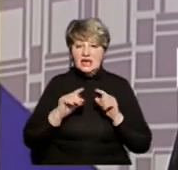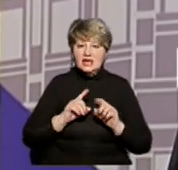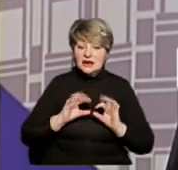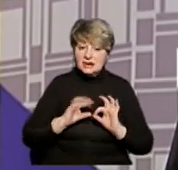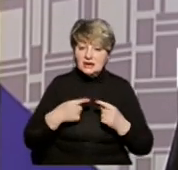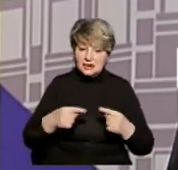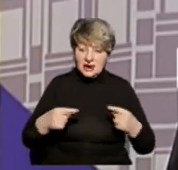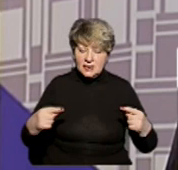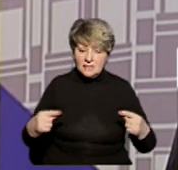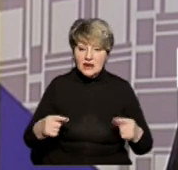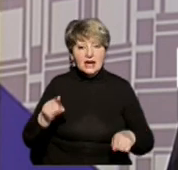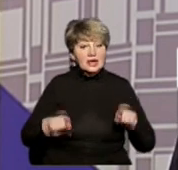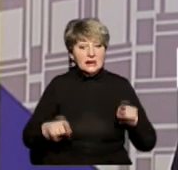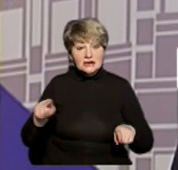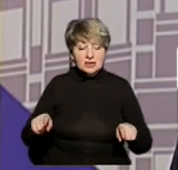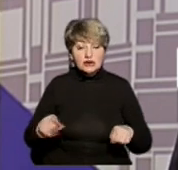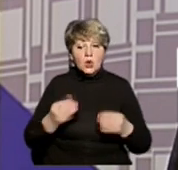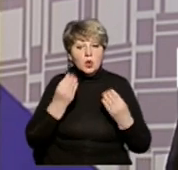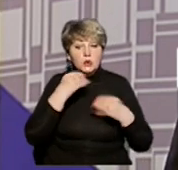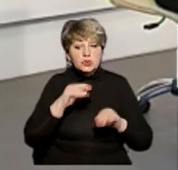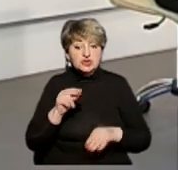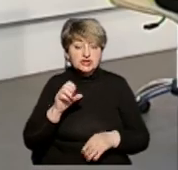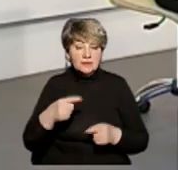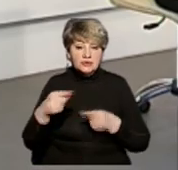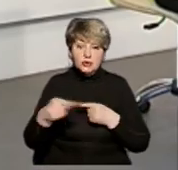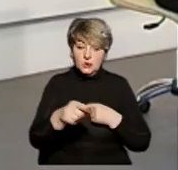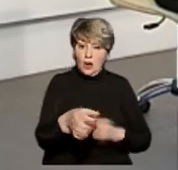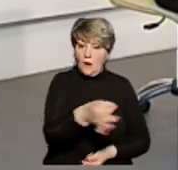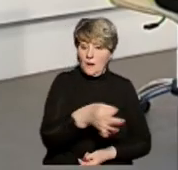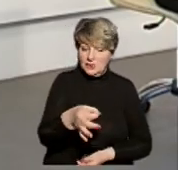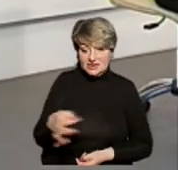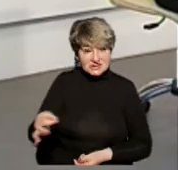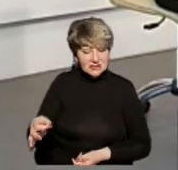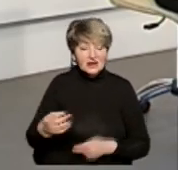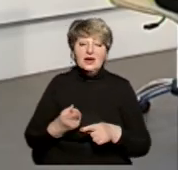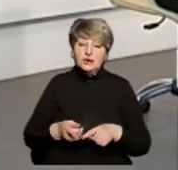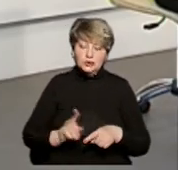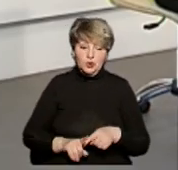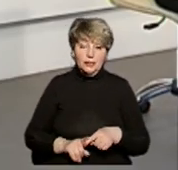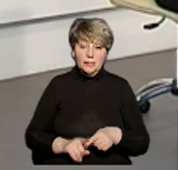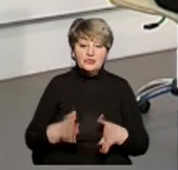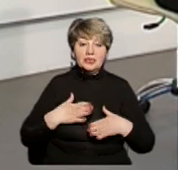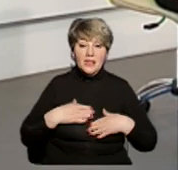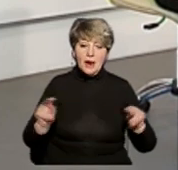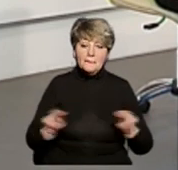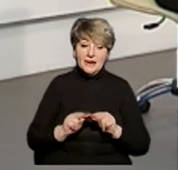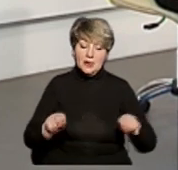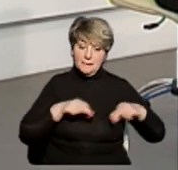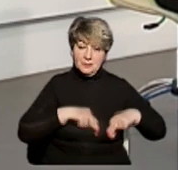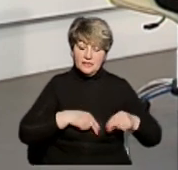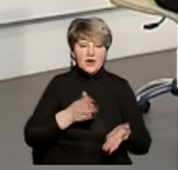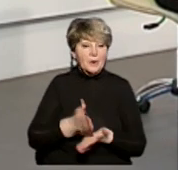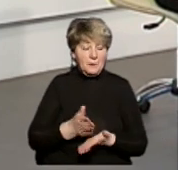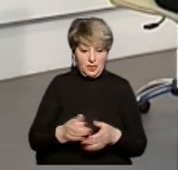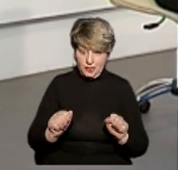методичного інколи на голову краще, ніж в наших сусідів, в сусідніх областях. Тому наші педагогічні працівники